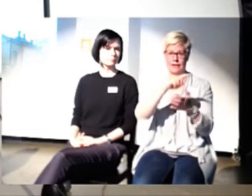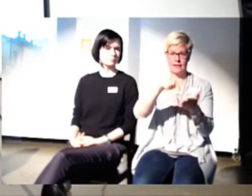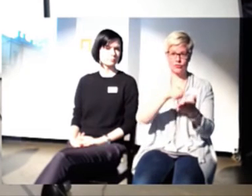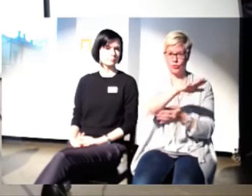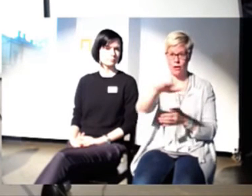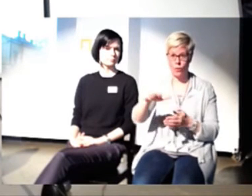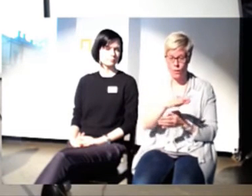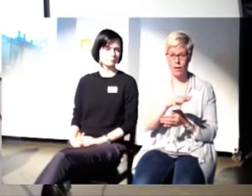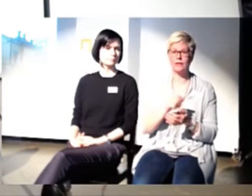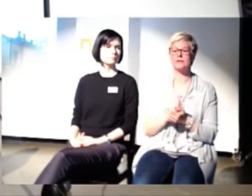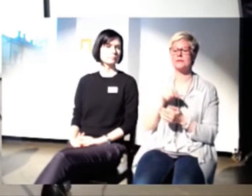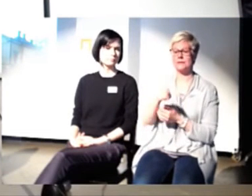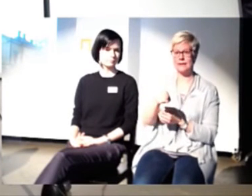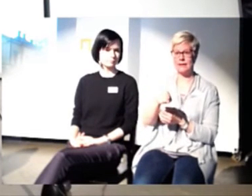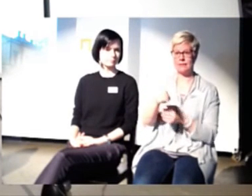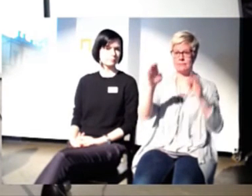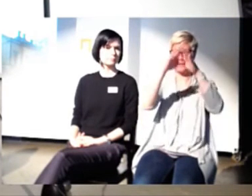on asunto, joka on